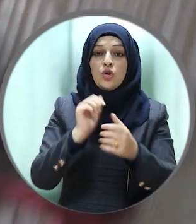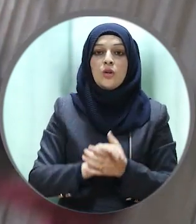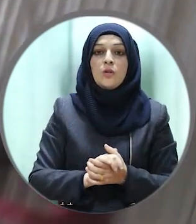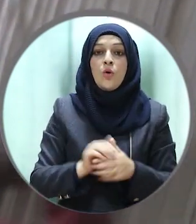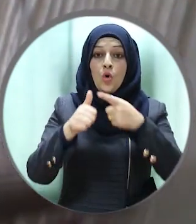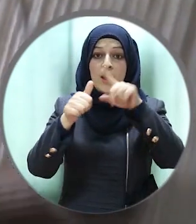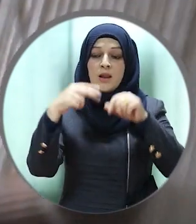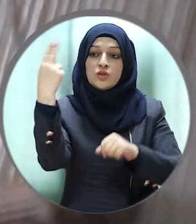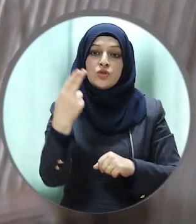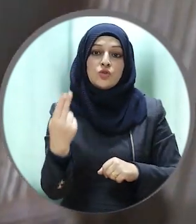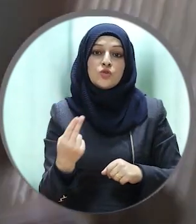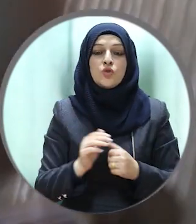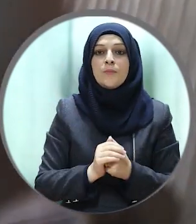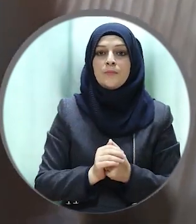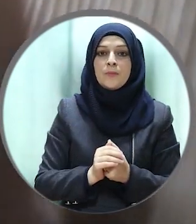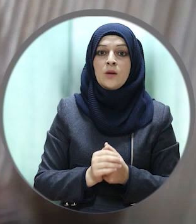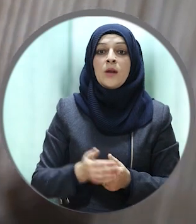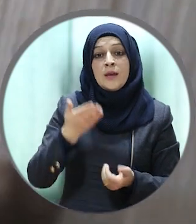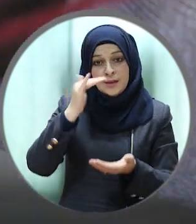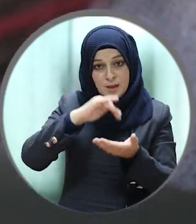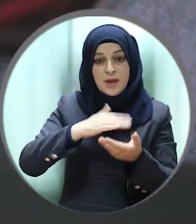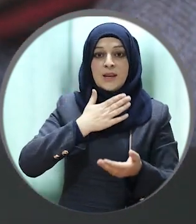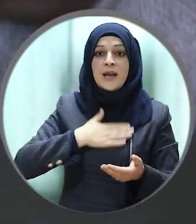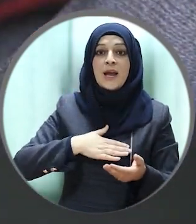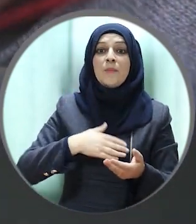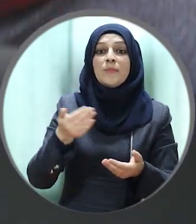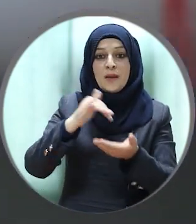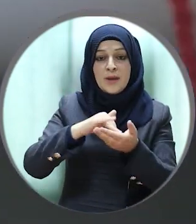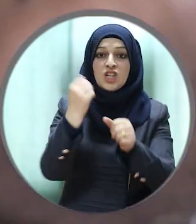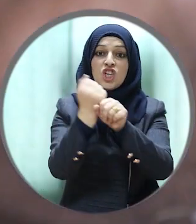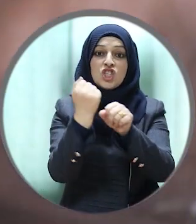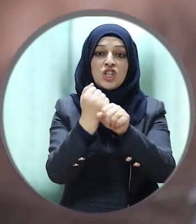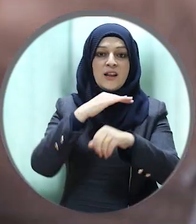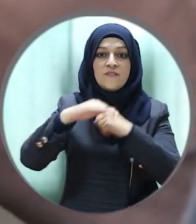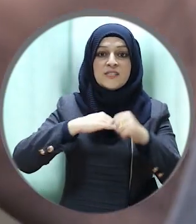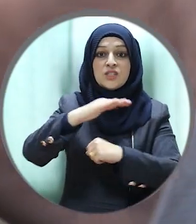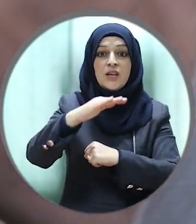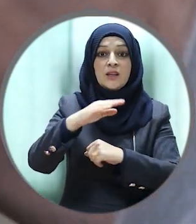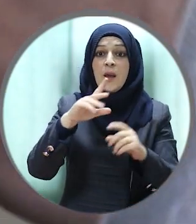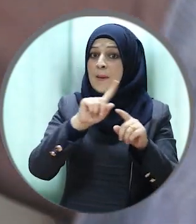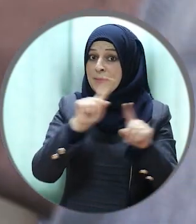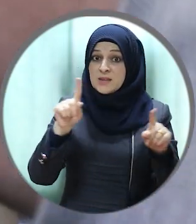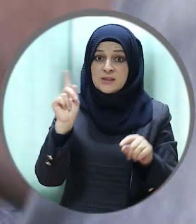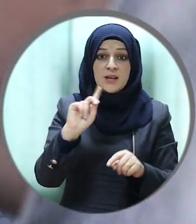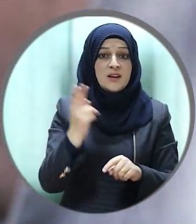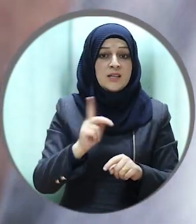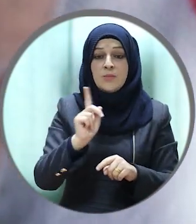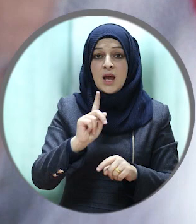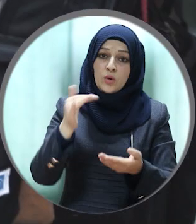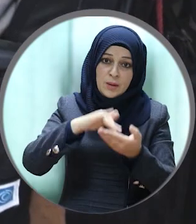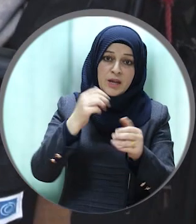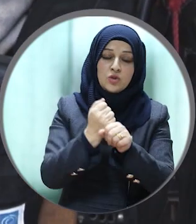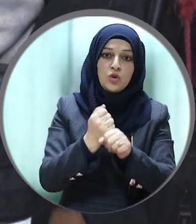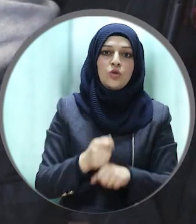الورشة. وبعدين بدأت أرسم في الرسومات، كمان حبيت أني بدل ما أرسم كمان أشغل السجاد، يعني مش أرسم